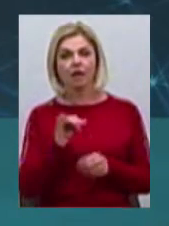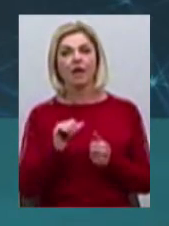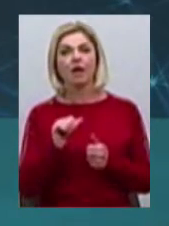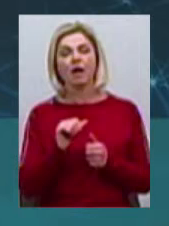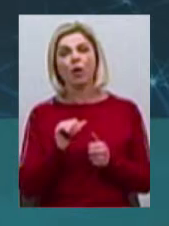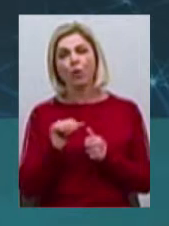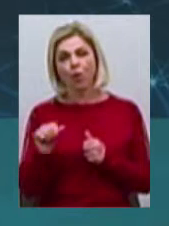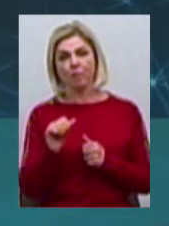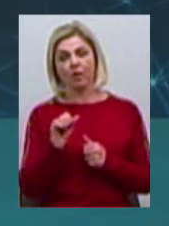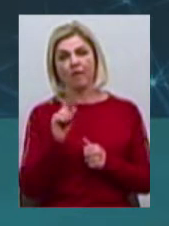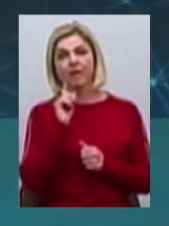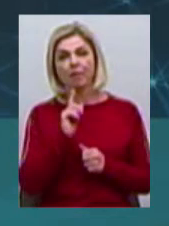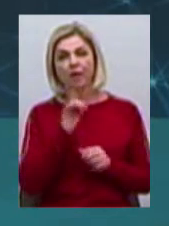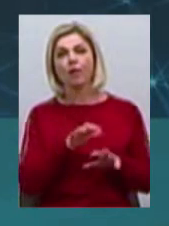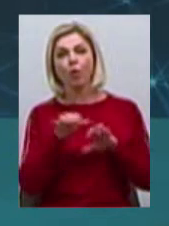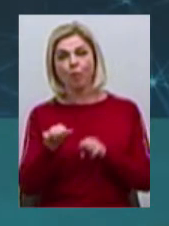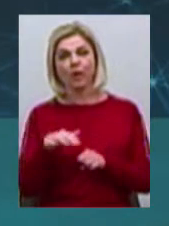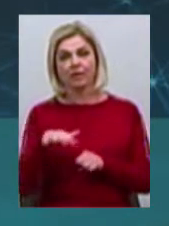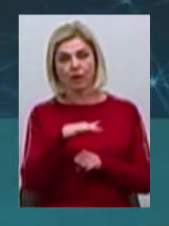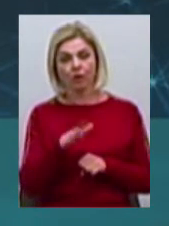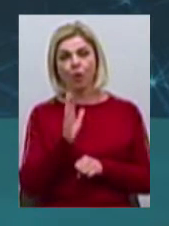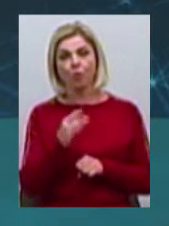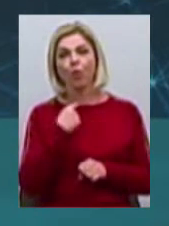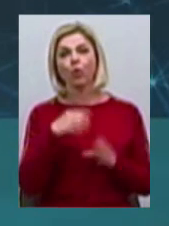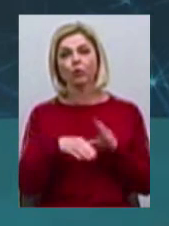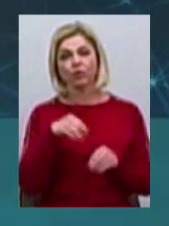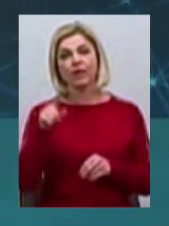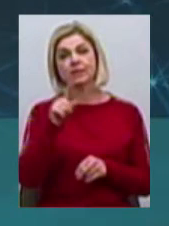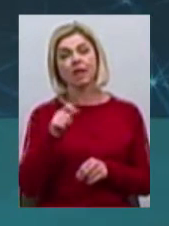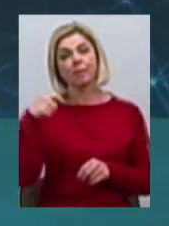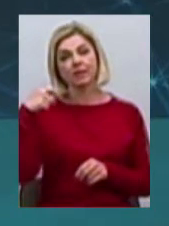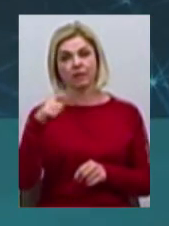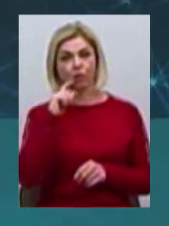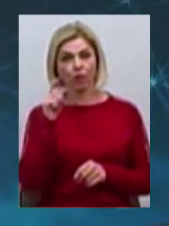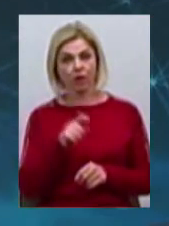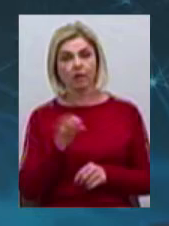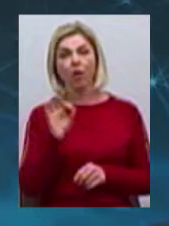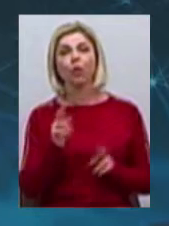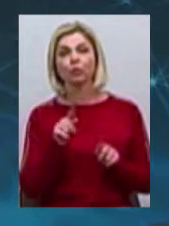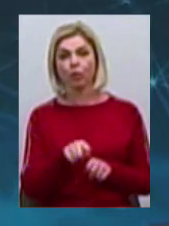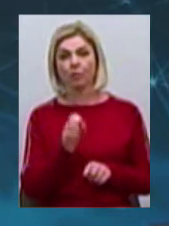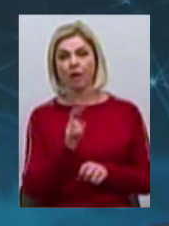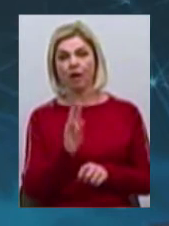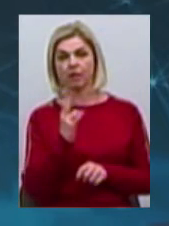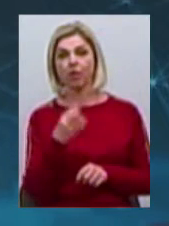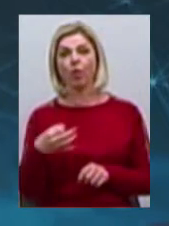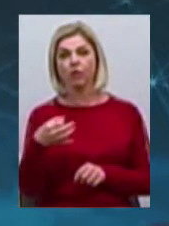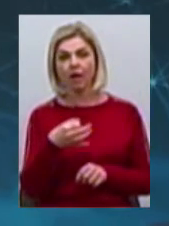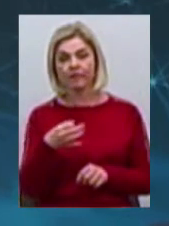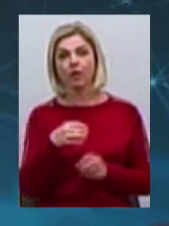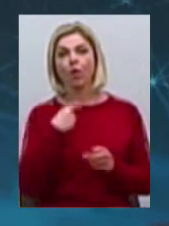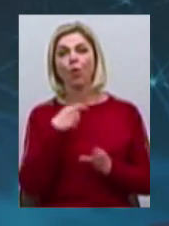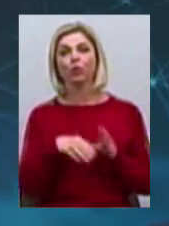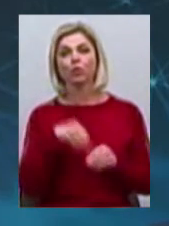окупованих територій, будемо голосувати за президента України. А про те, як миколаївці, Миколаївщина